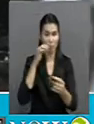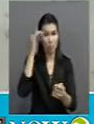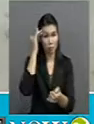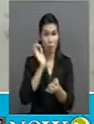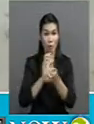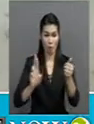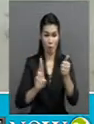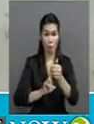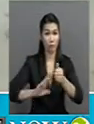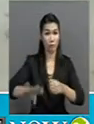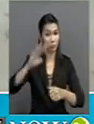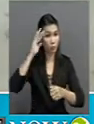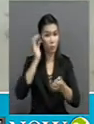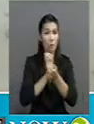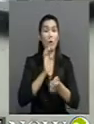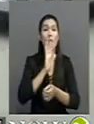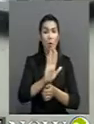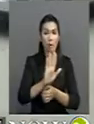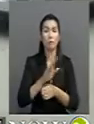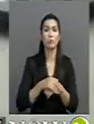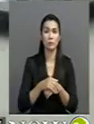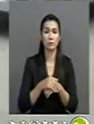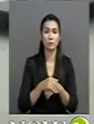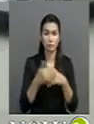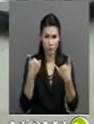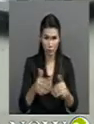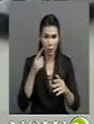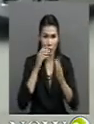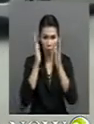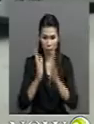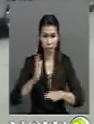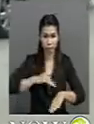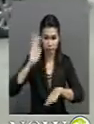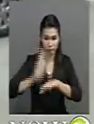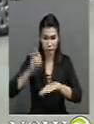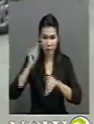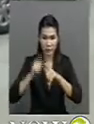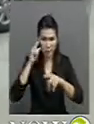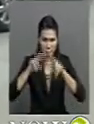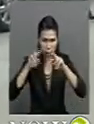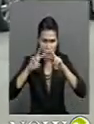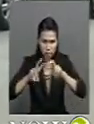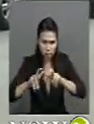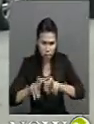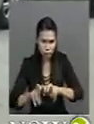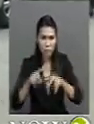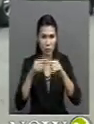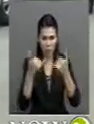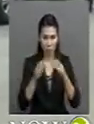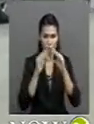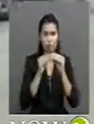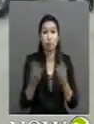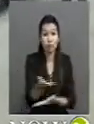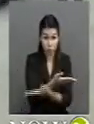ดสุขรองผู้บัญชาการตำรวจนครบาลแล้วก็มีผู้เชี่ยวชาญด้านเทคนิคการสืบสวนนะครับวันนี้ก็ประชุมติดตาม